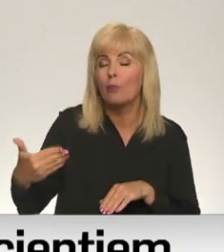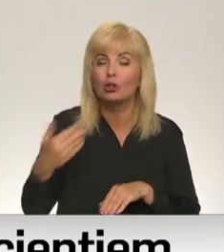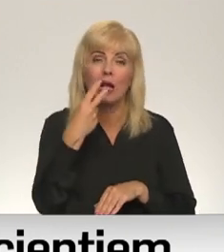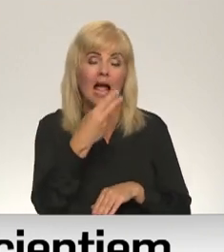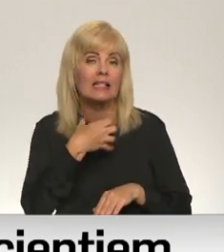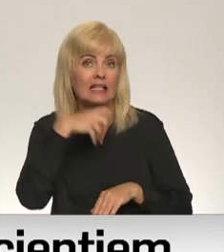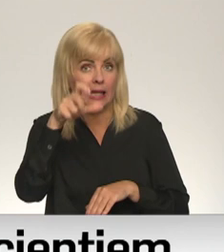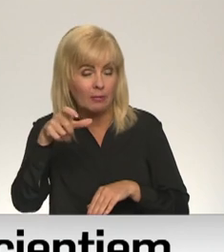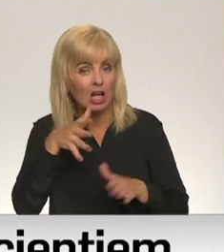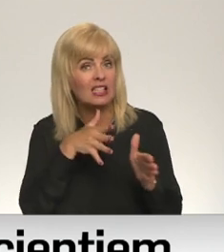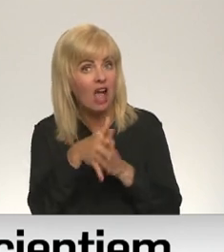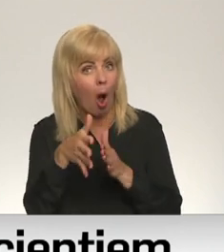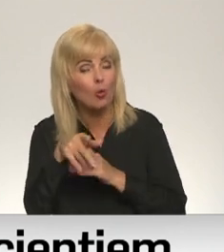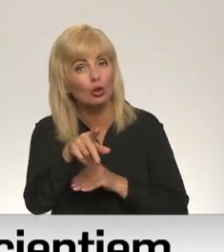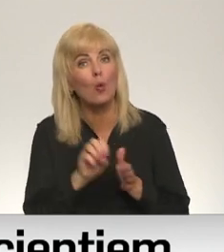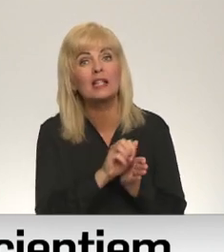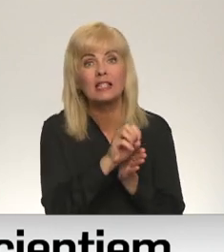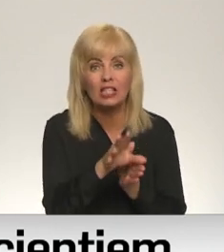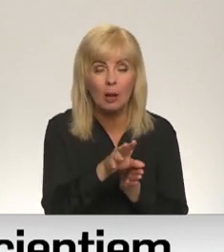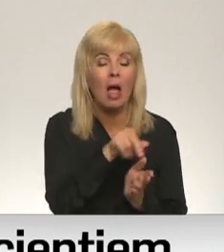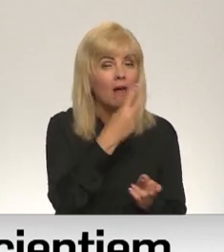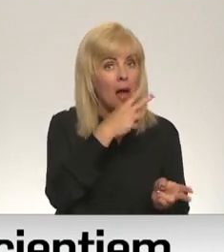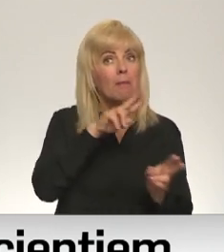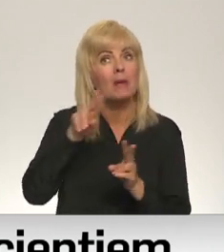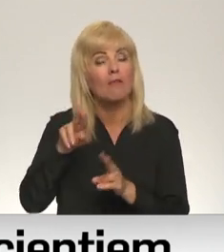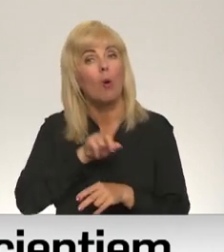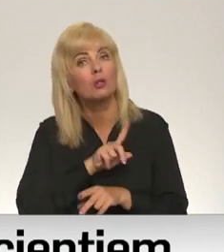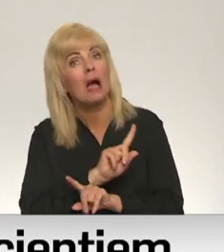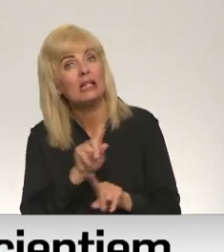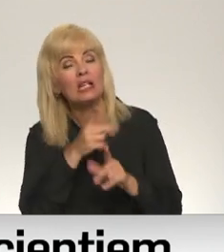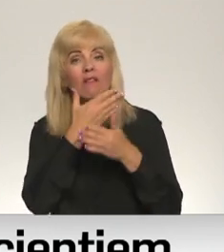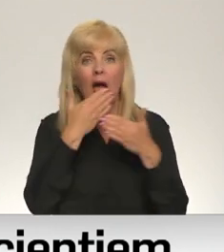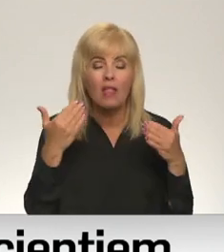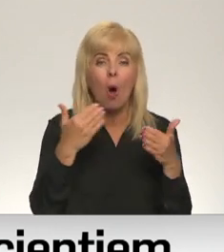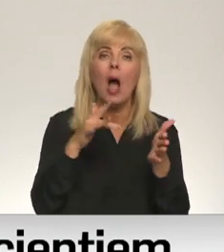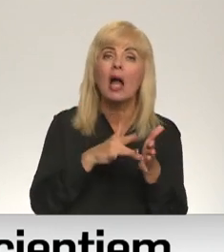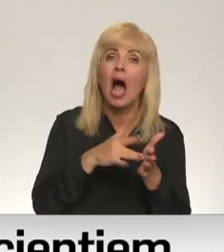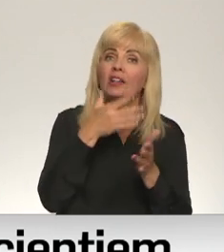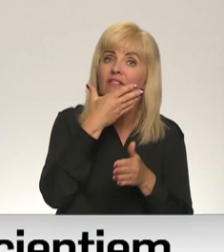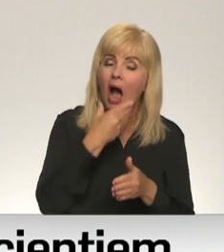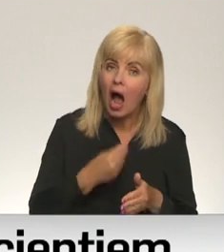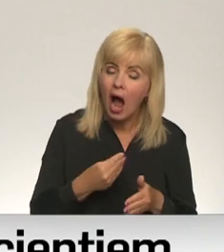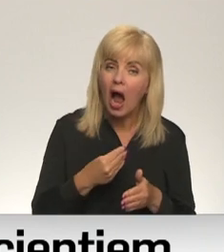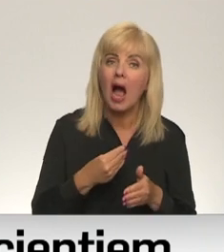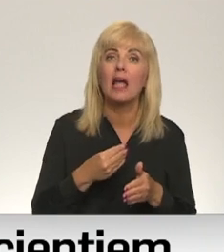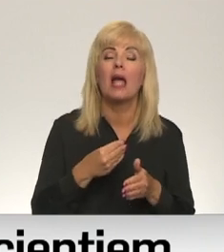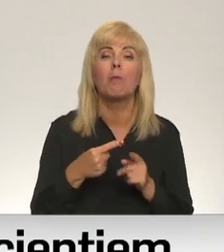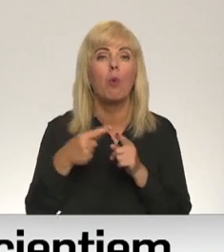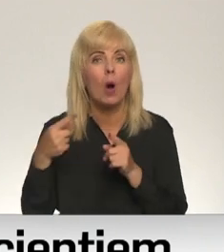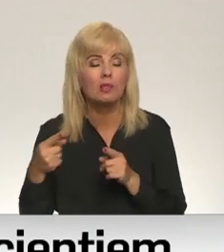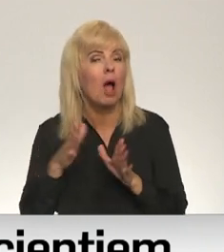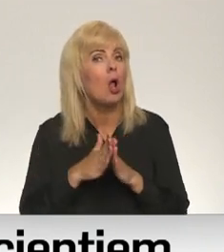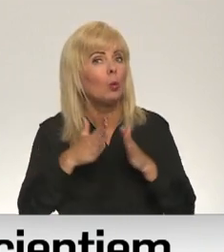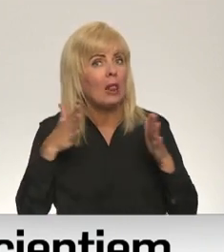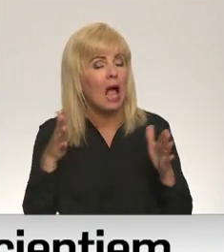slimnieks iet caur šai sistēmai, viņam tiek pievērsta uzmanība, nē, kur ir tie vājie posmi, tā kā tur visiem diezgan liels